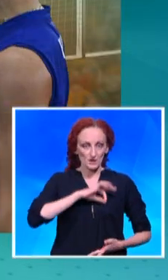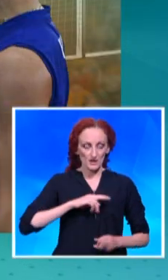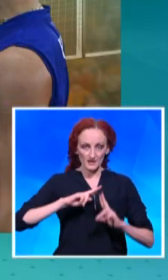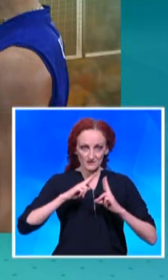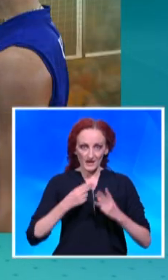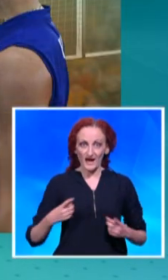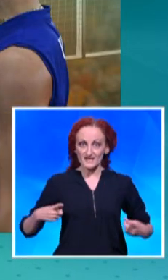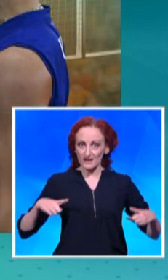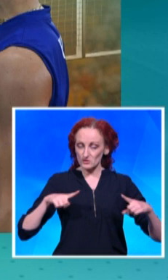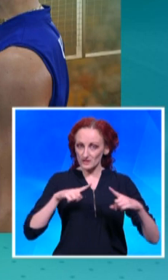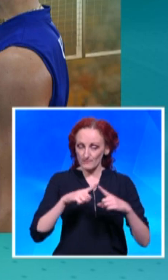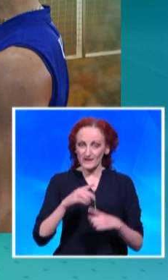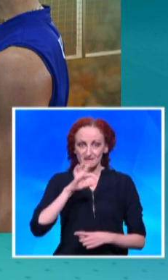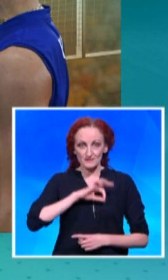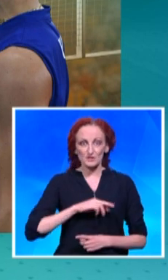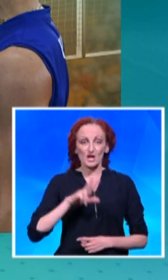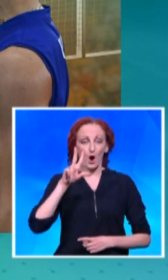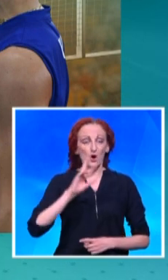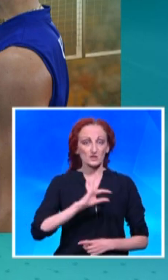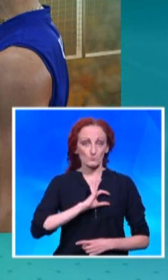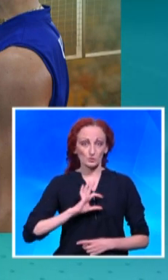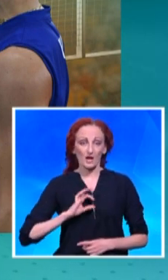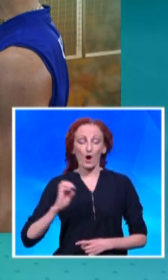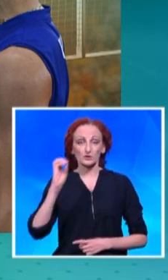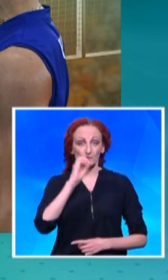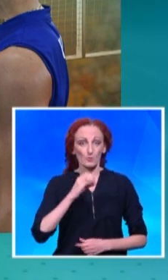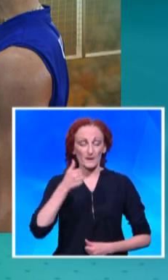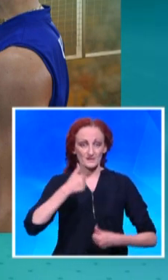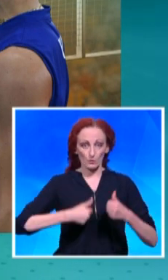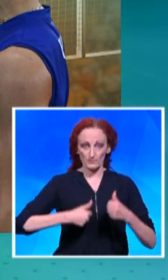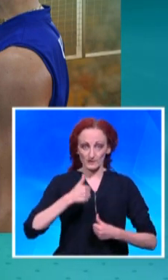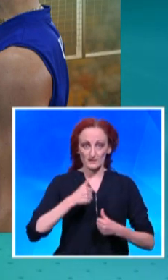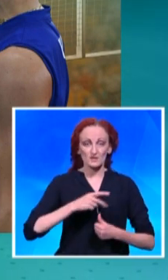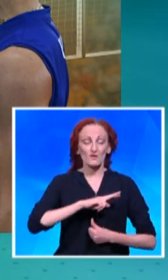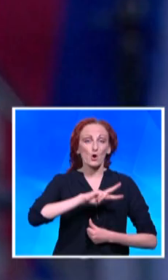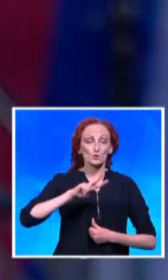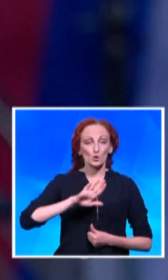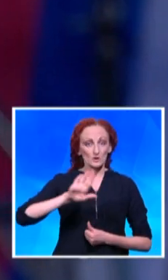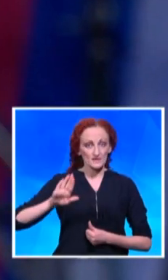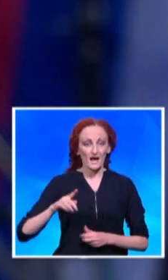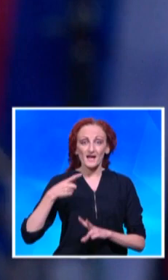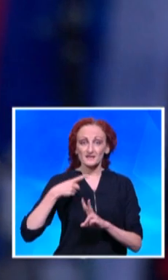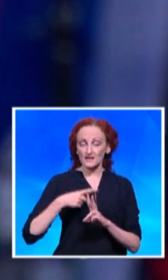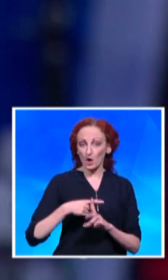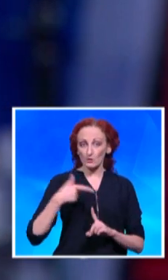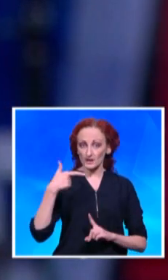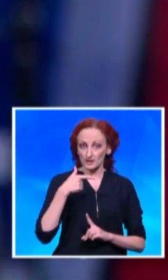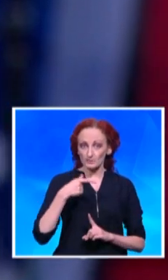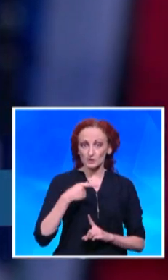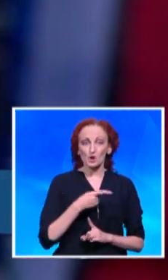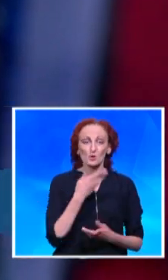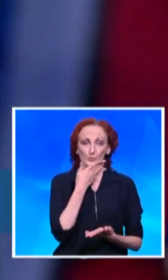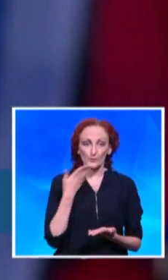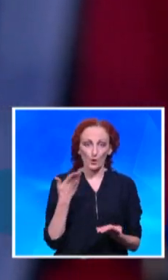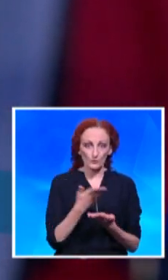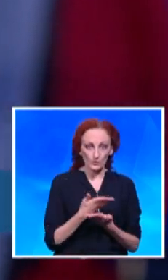устремени да спечелят 8-ми трофей от европейско първенство. От другата страна на мрежата пък Никола Гърбич, който беше уволнен от родината си